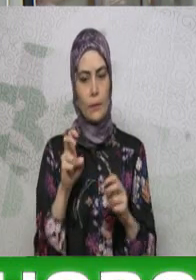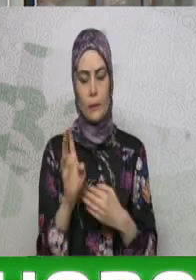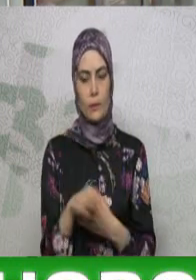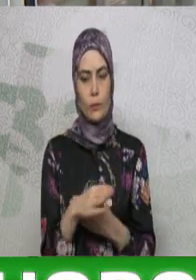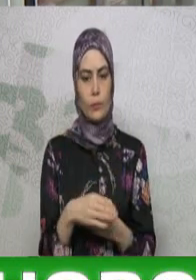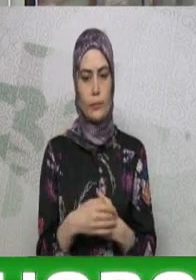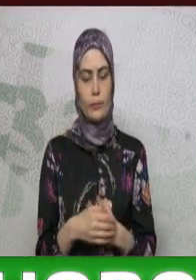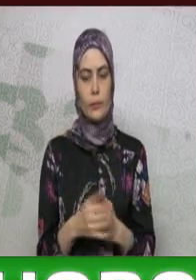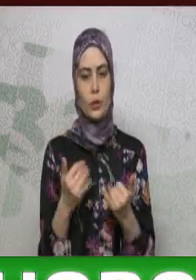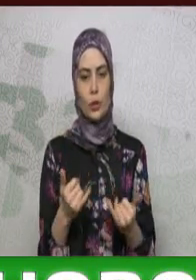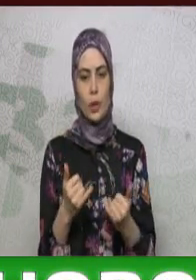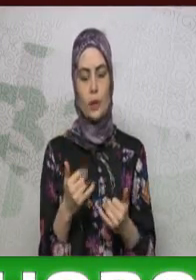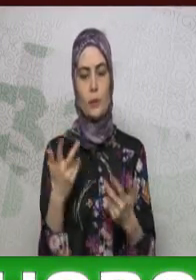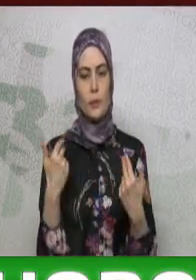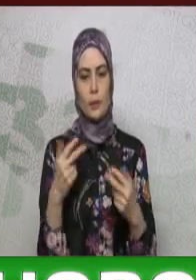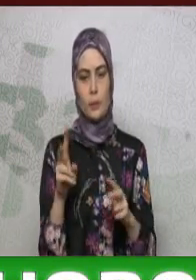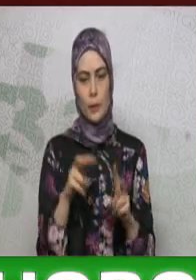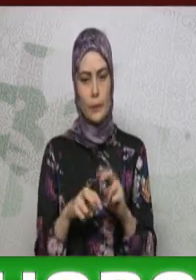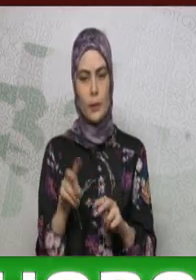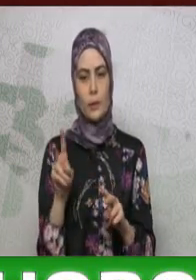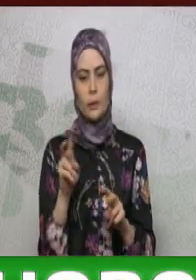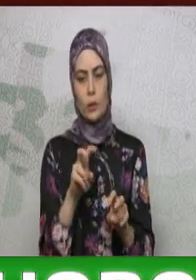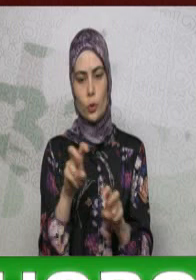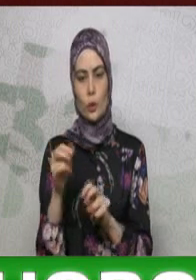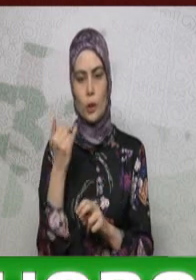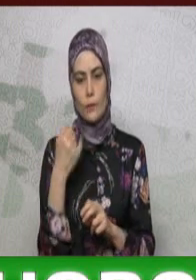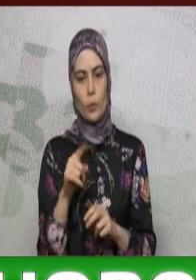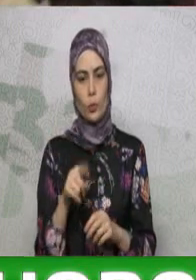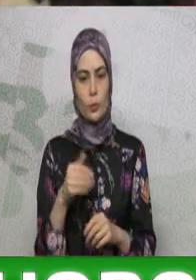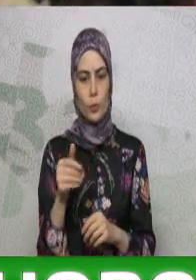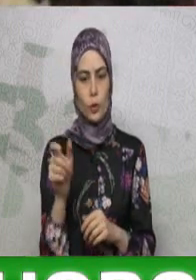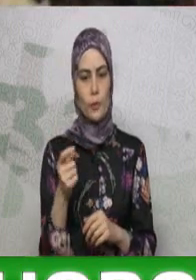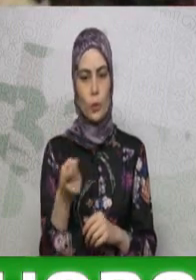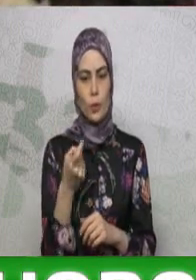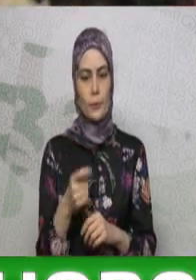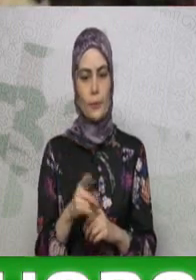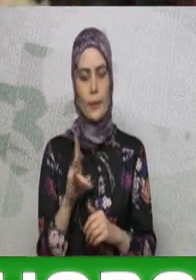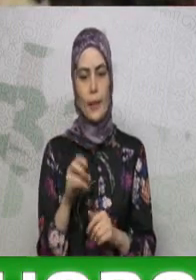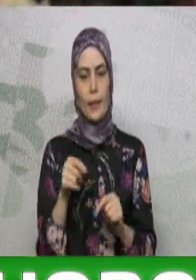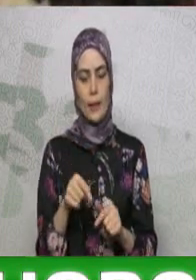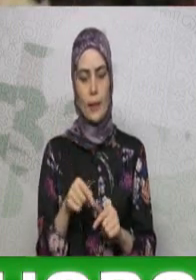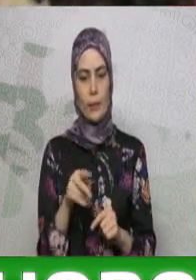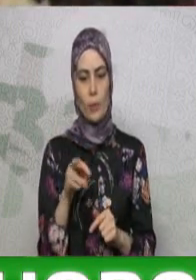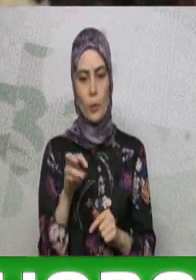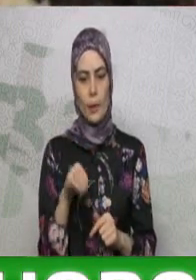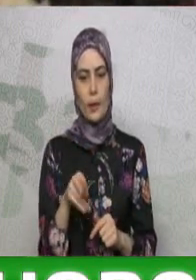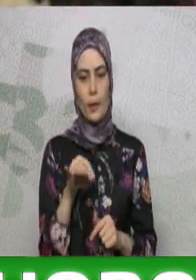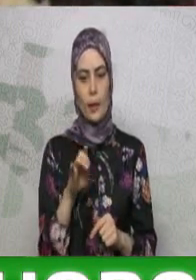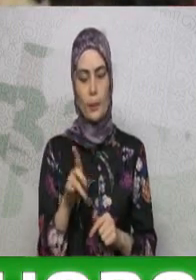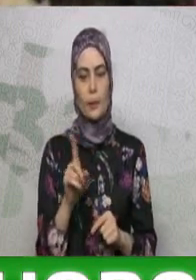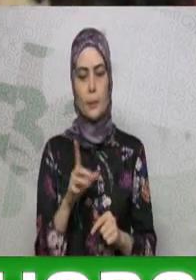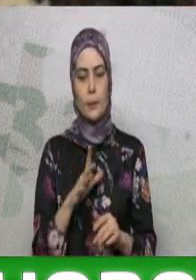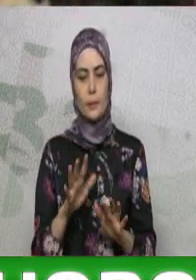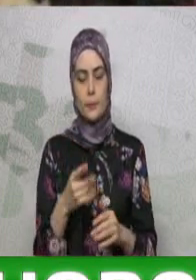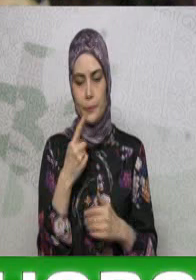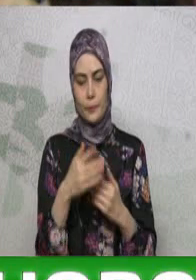не обнаружили. Сейчас правоохранительные органы ищут телефонного террориста. На данный момент по ДРКБ, в связи с тем, что это произошло